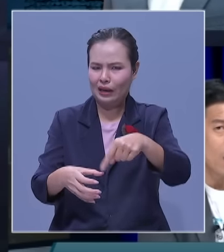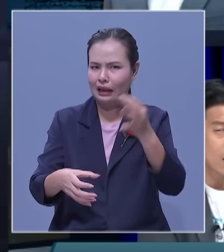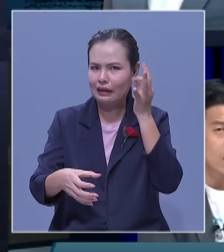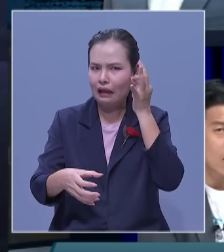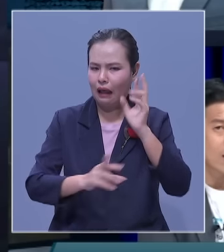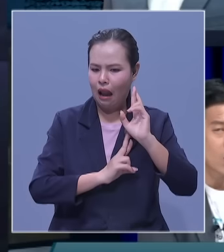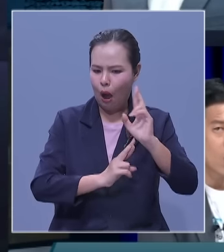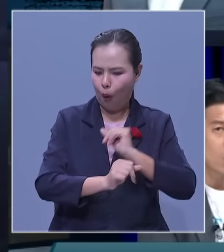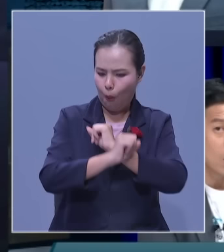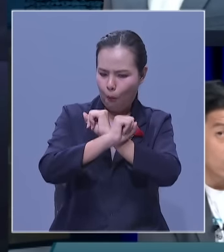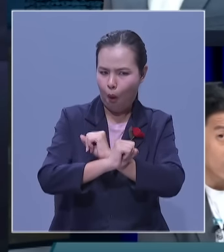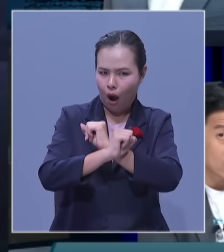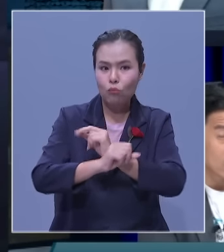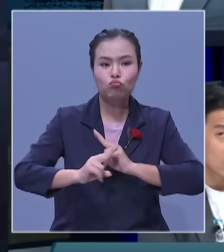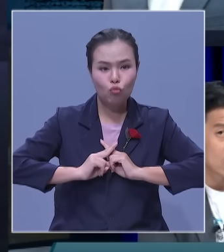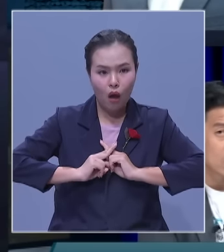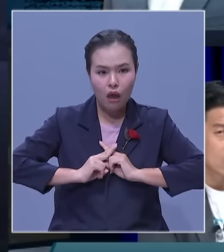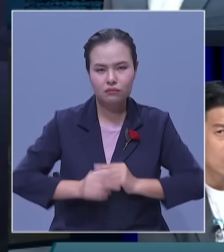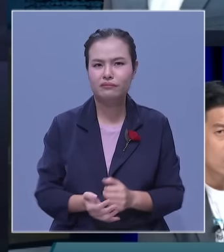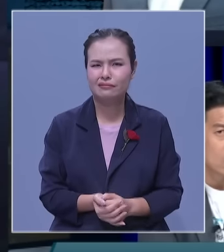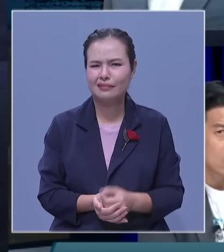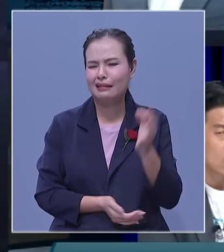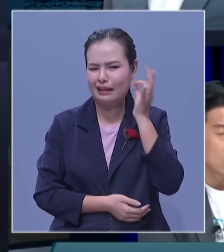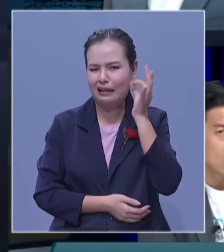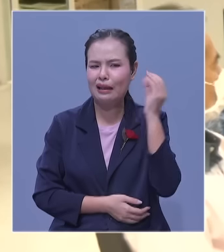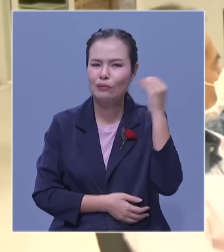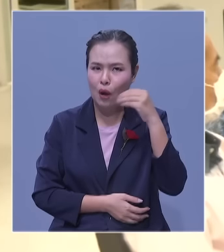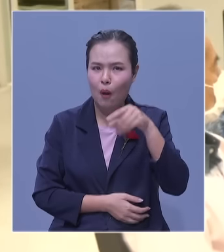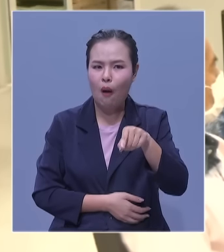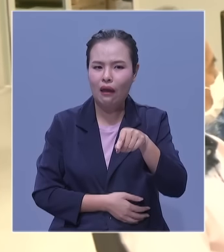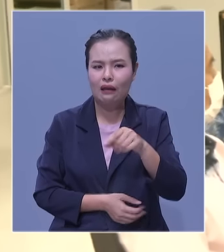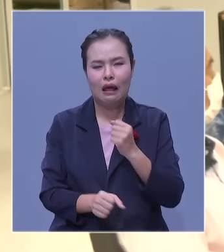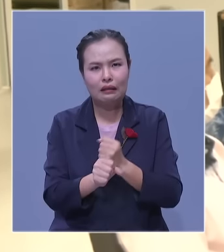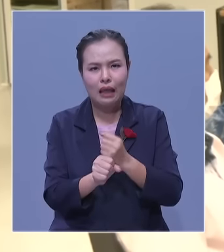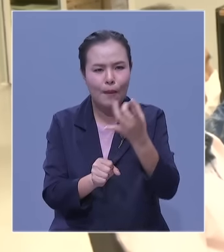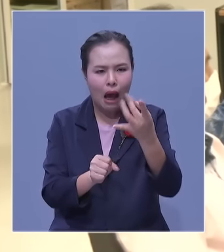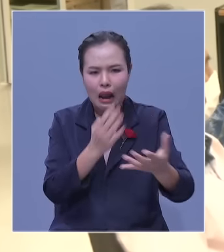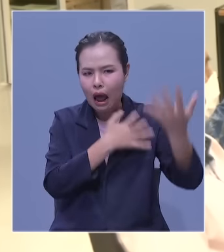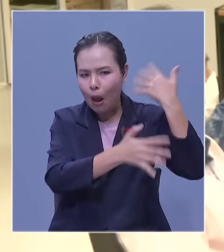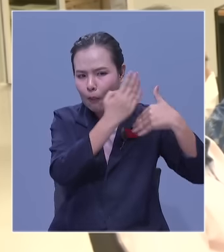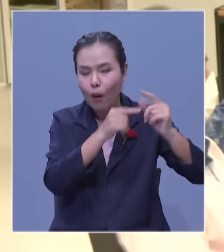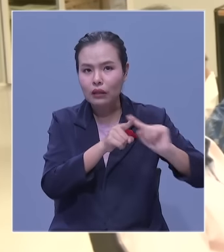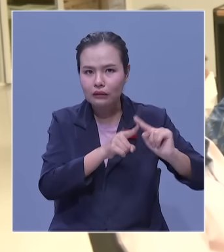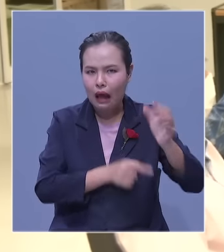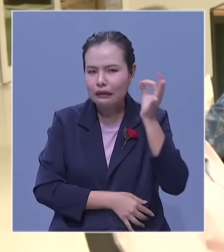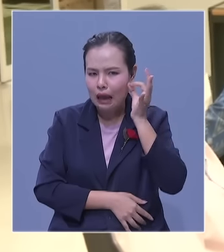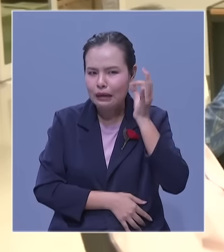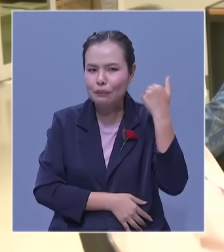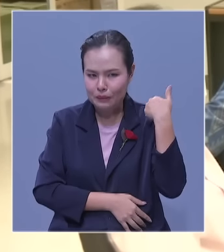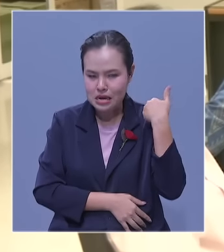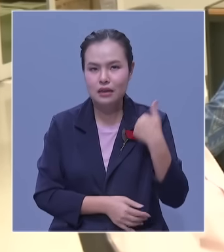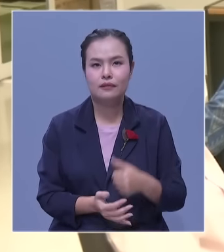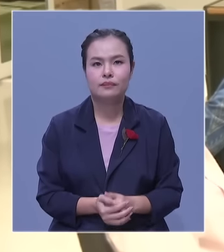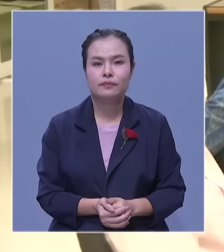มัดระวังตัวมากขึ้นได้ยินชื่อเสียงเรียงนามคนกลุ่มนี้มาก่อนก็เลยต้องระมัดระวังตัวเอาฟังเสียงช่วงนี้ก่อนนะครับ